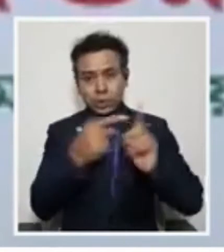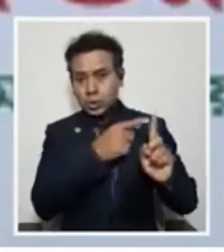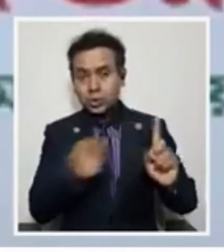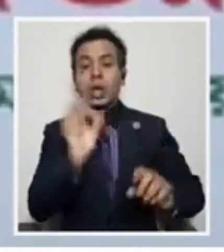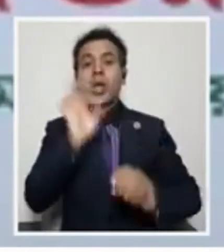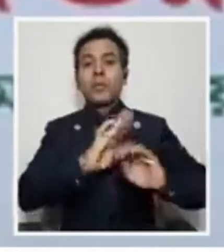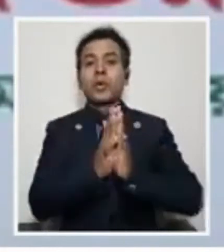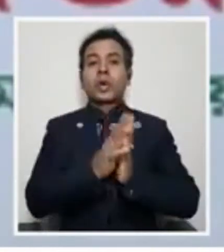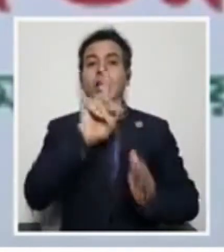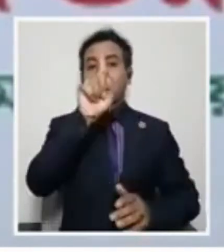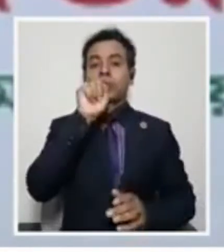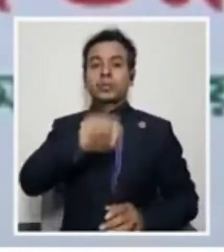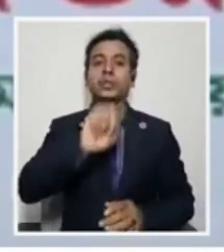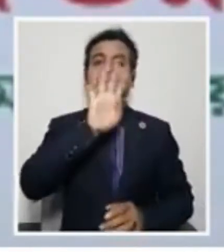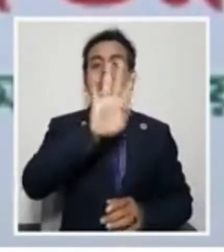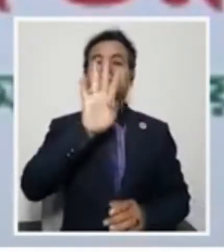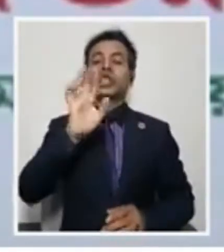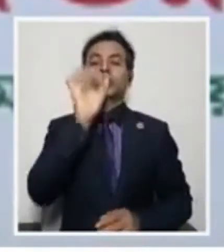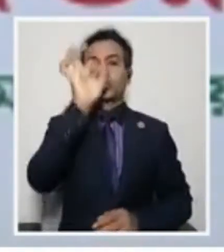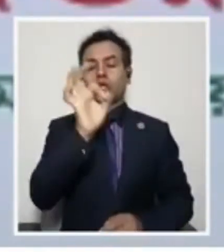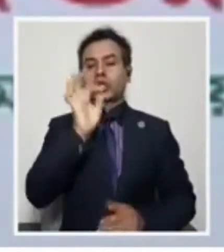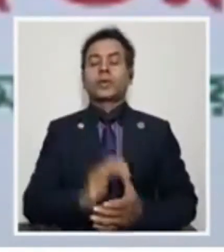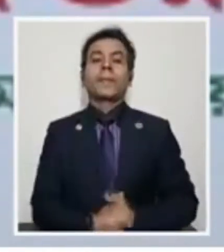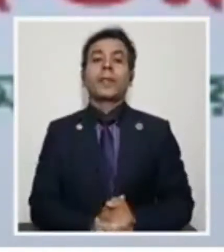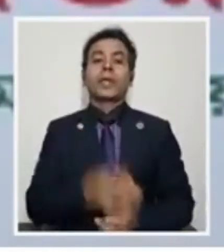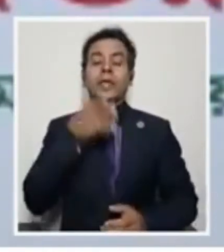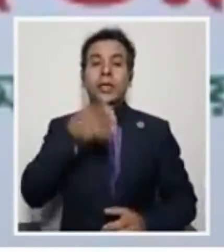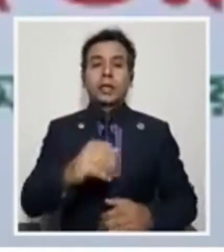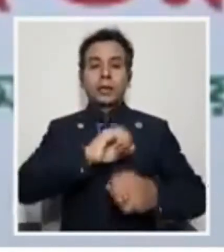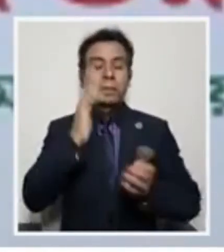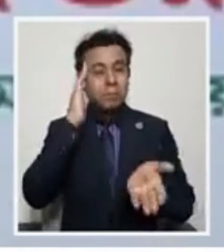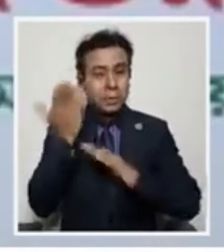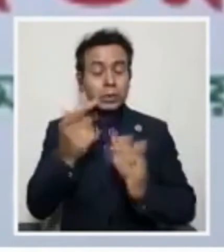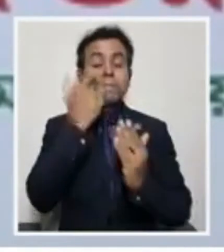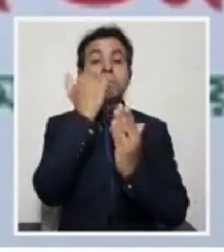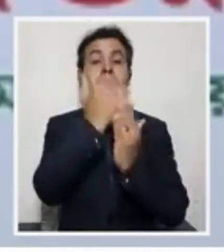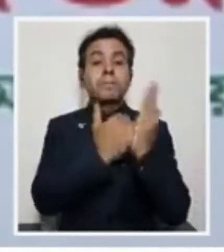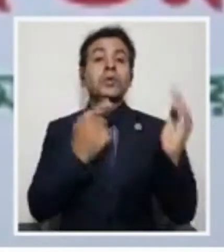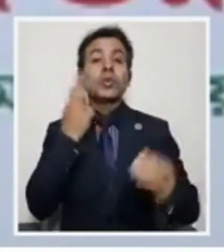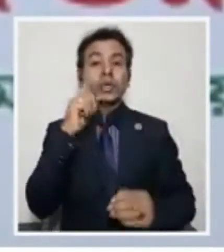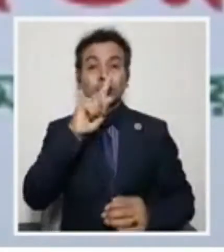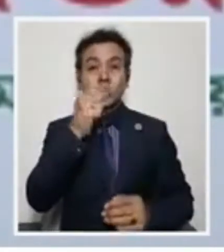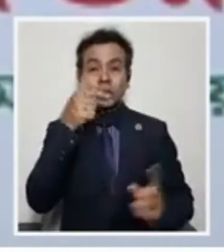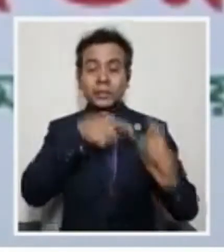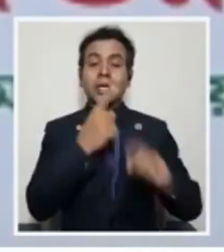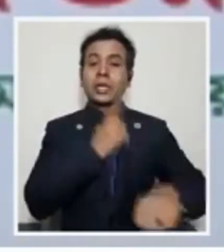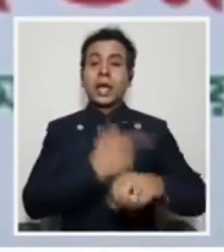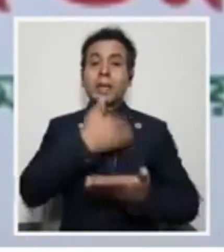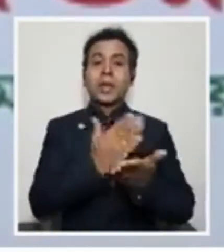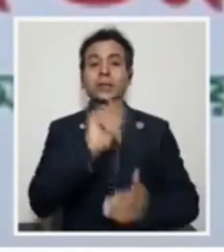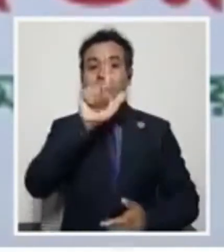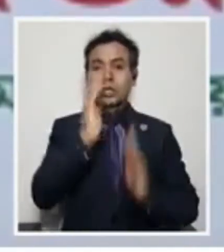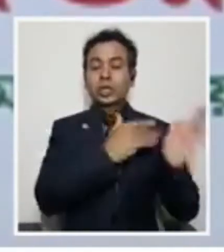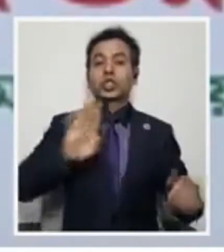মৃত্যুর বিশ্লেষণের দিকে যদি আমরা যাই, ঢাকা ডিভিশনে 7 জন, চট্টগ্রাম ডিভিশনে 5 জন, সিলেট ডিভিশনে 1 জন, রংপুর